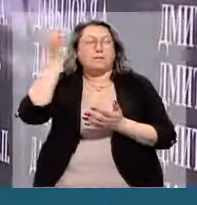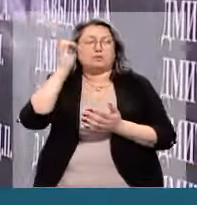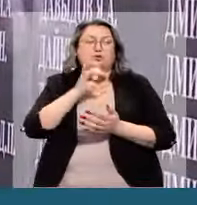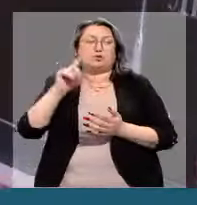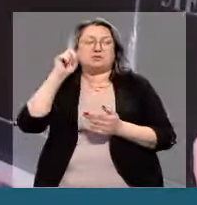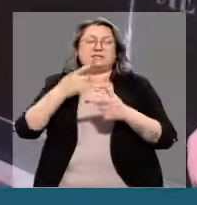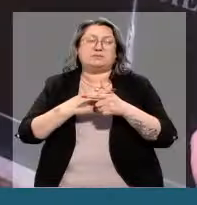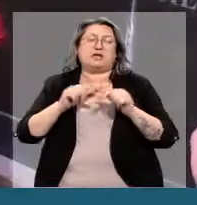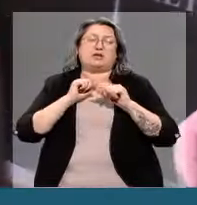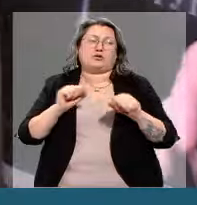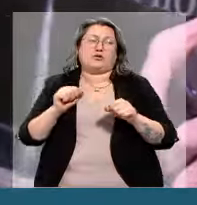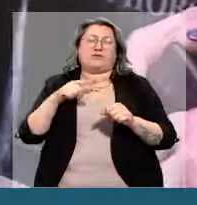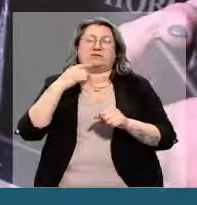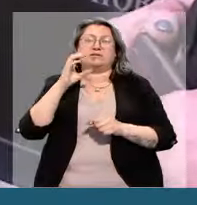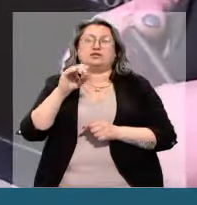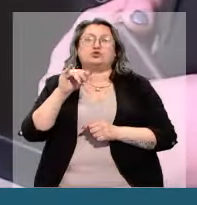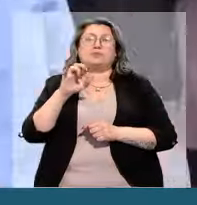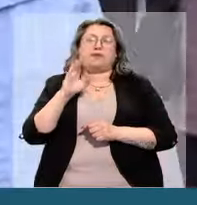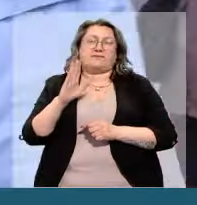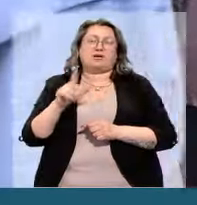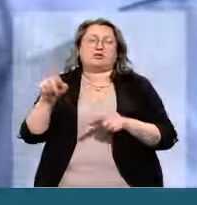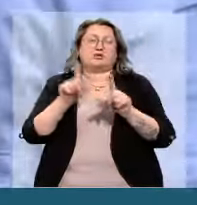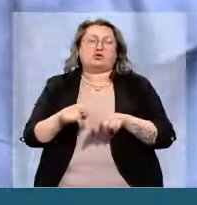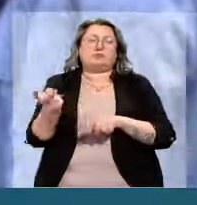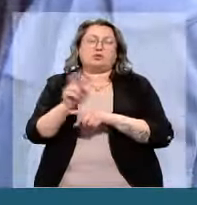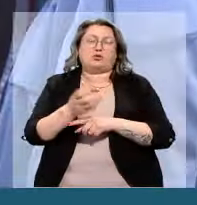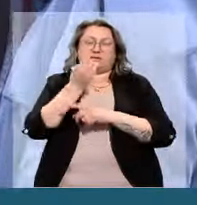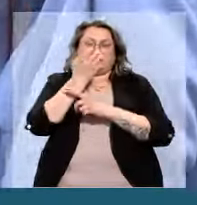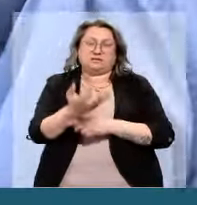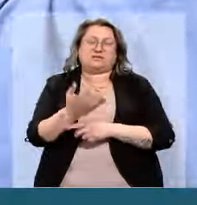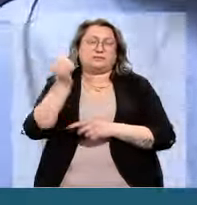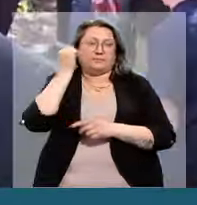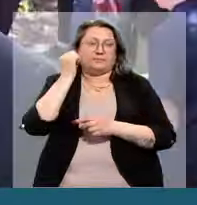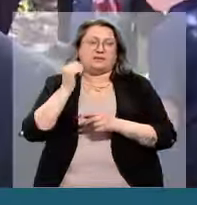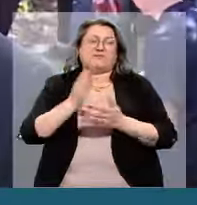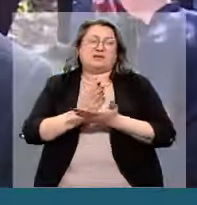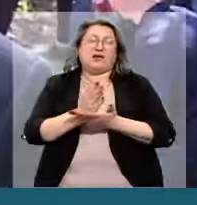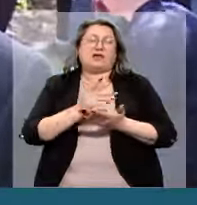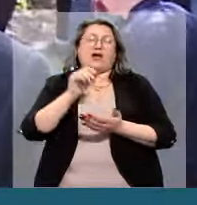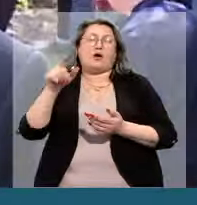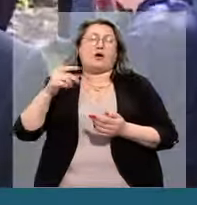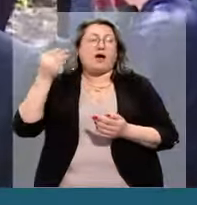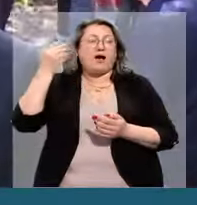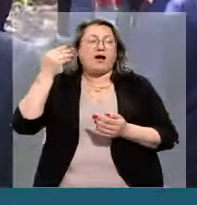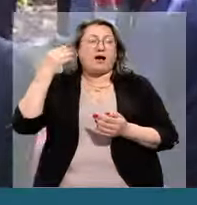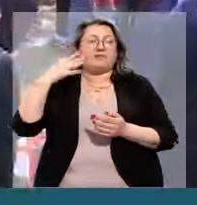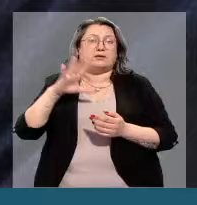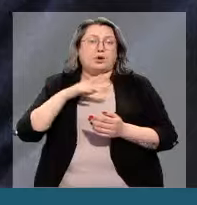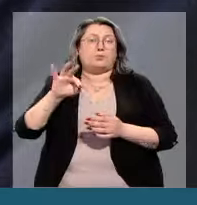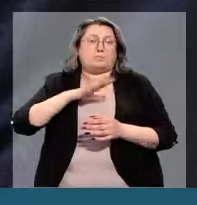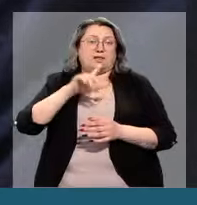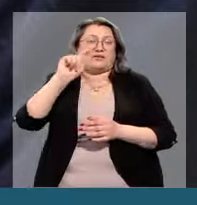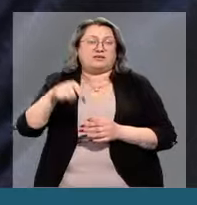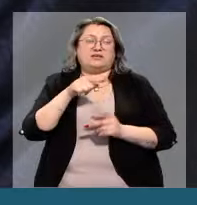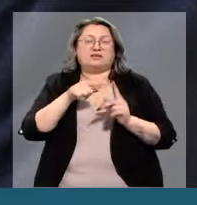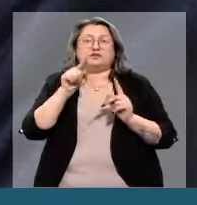знать имена героев, отметит Сагынтай Жусубиев, который также пришел возложить цветы к мемориалу. Ветеран-афганец и сам когда-то был на войне в